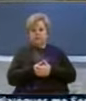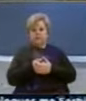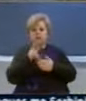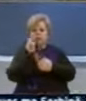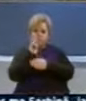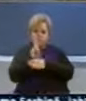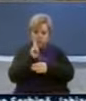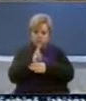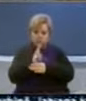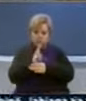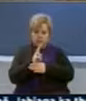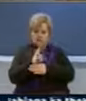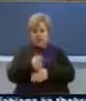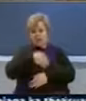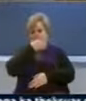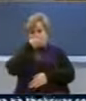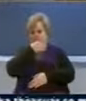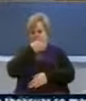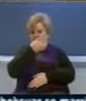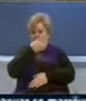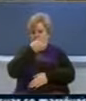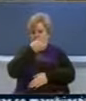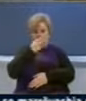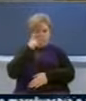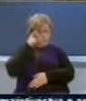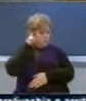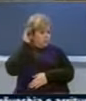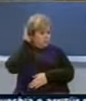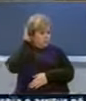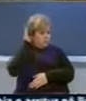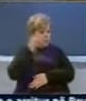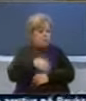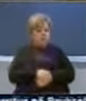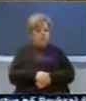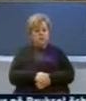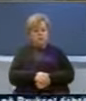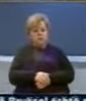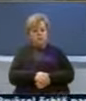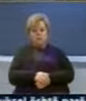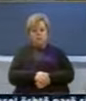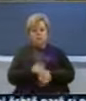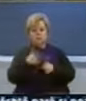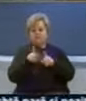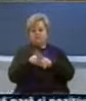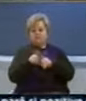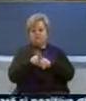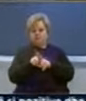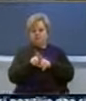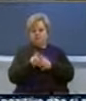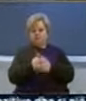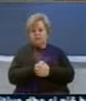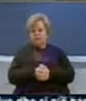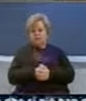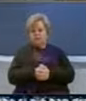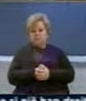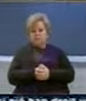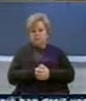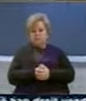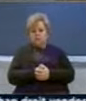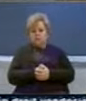si informat nga kryeministri, por është diçka që